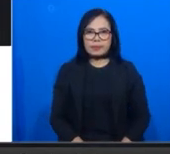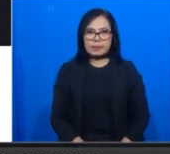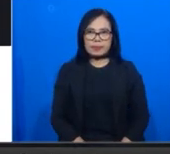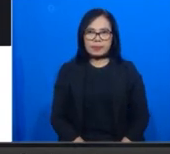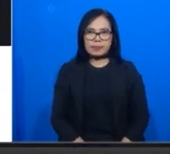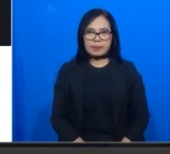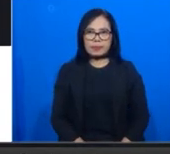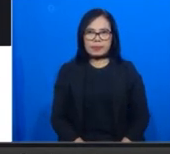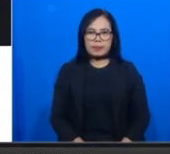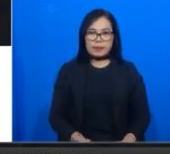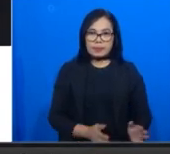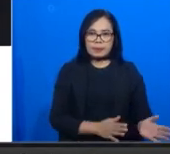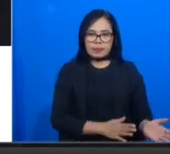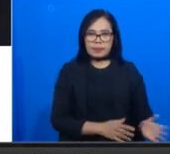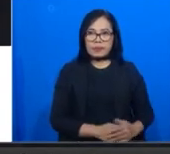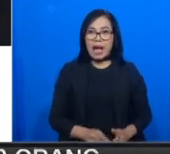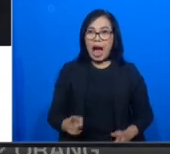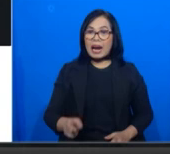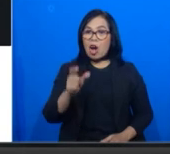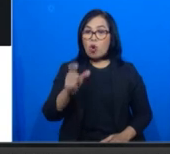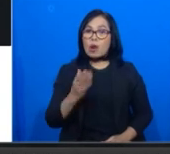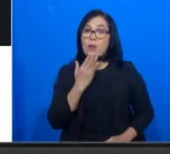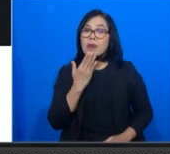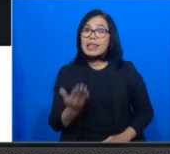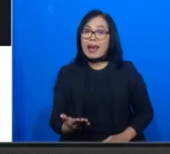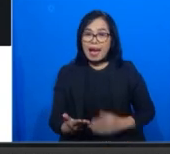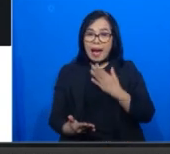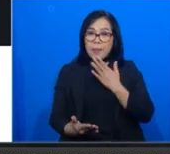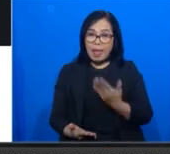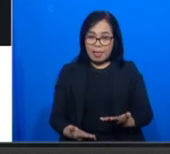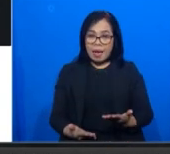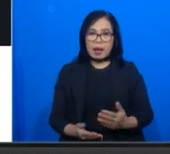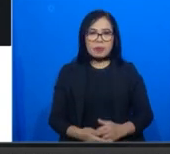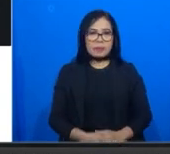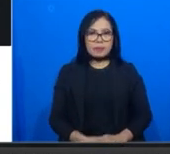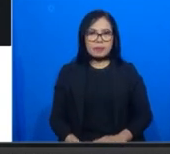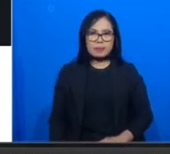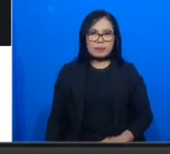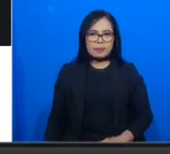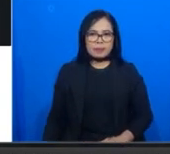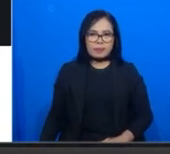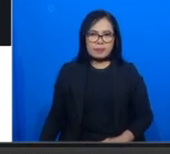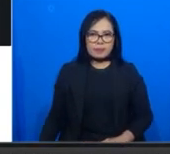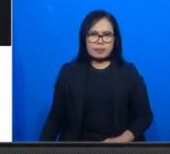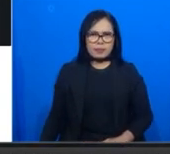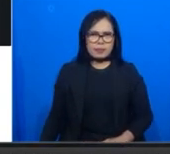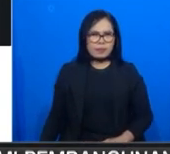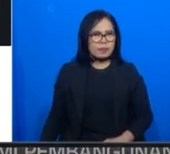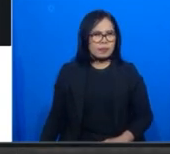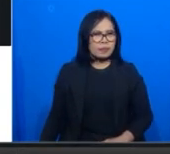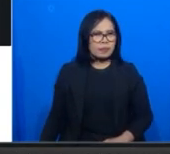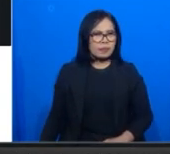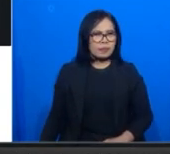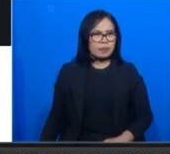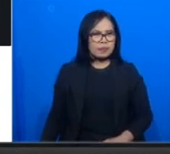Kumparan, ingin bertanya. Salah satu lawan Bapak juga menyinggung bahwasannya nantinya